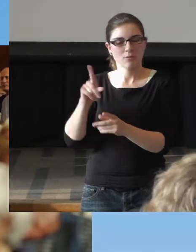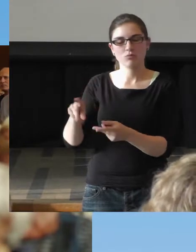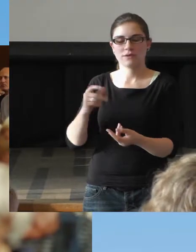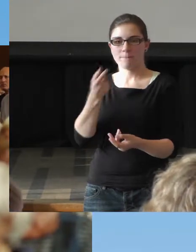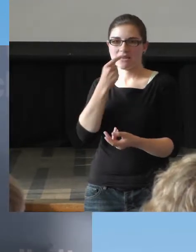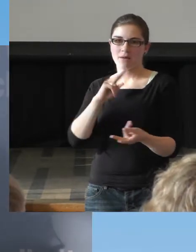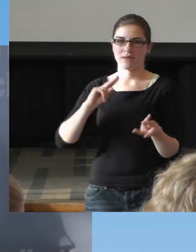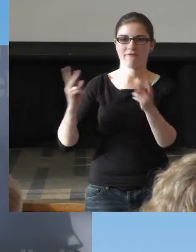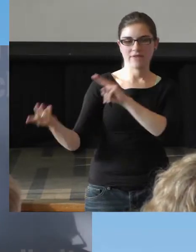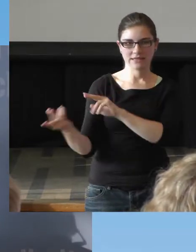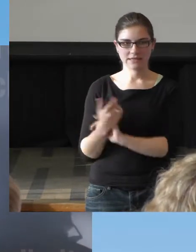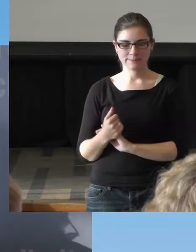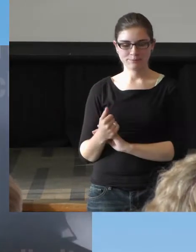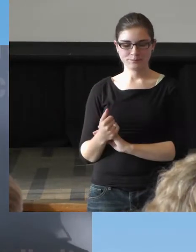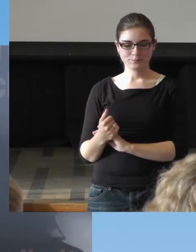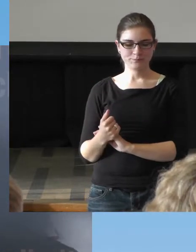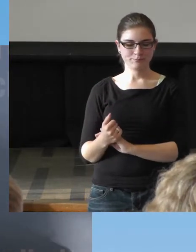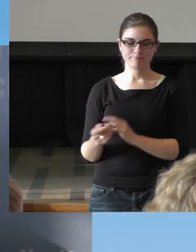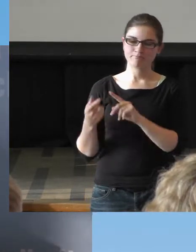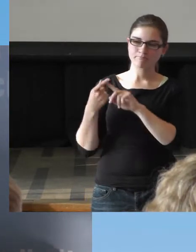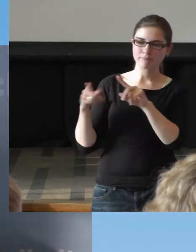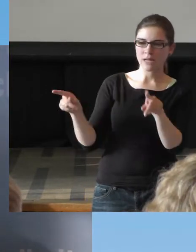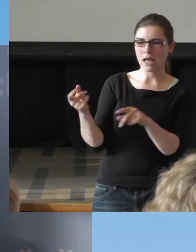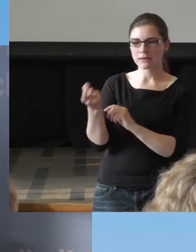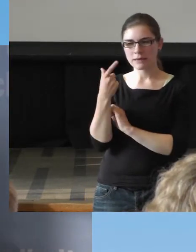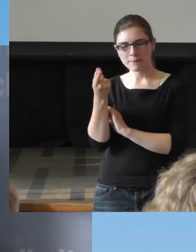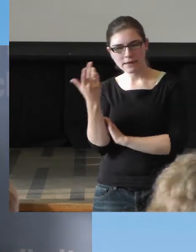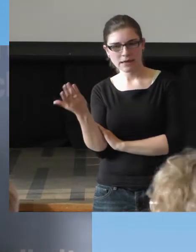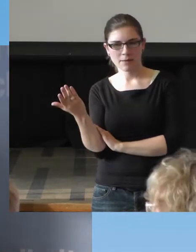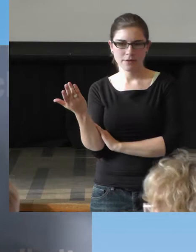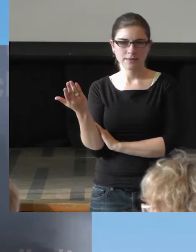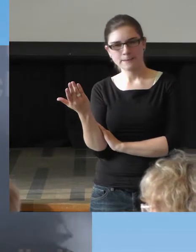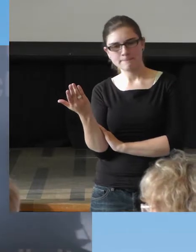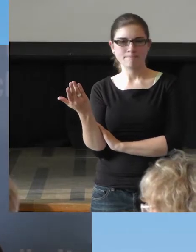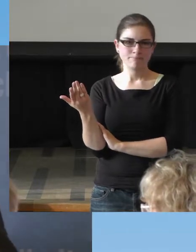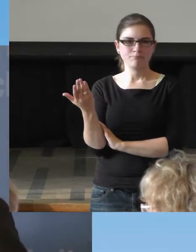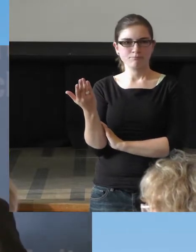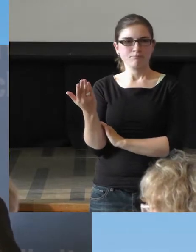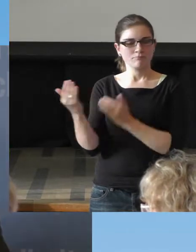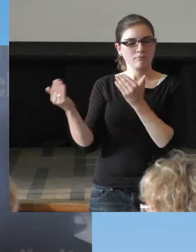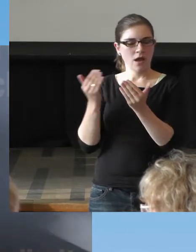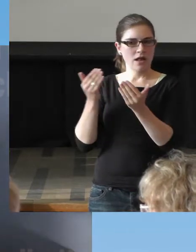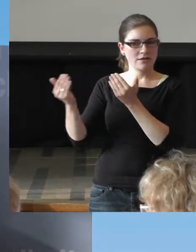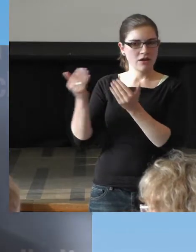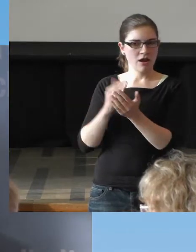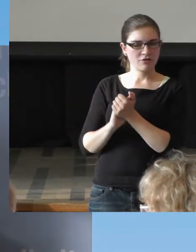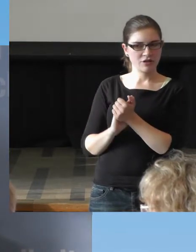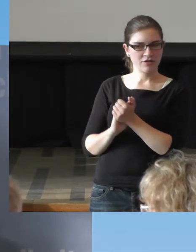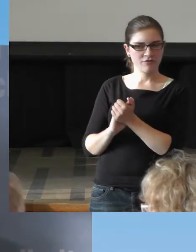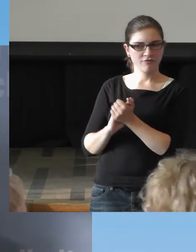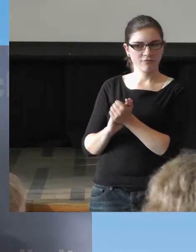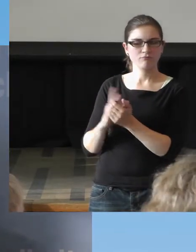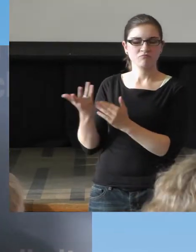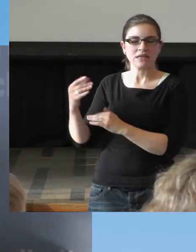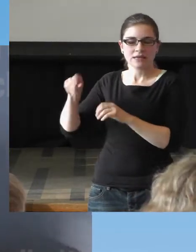Andere Substanzen sind sozusagen eher off-label zu den Dopamin-Agonisten, die dazu geprüft